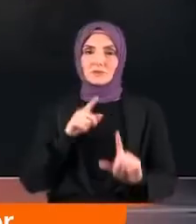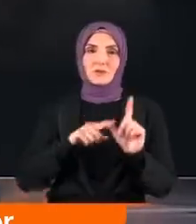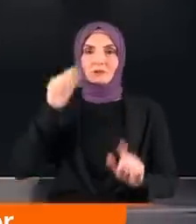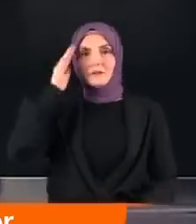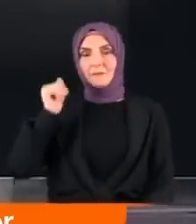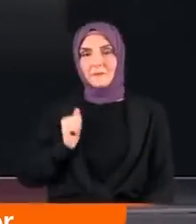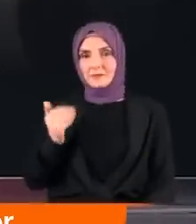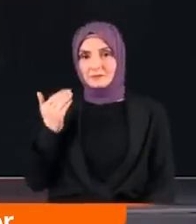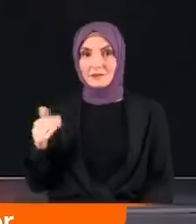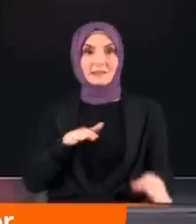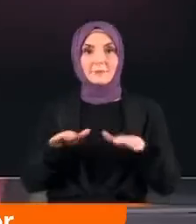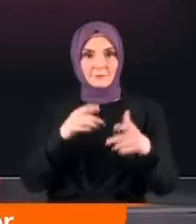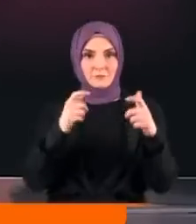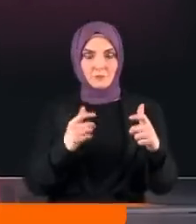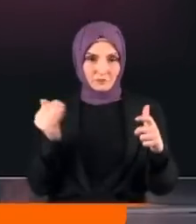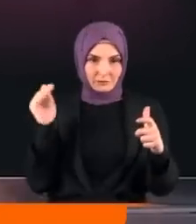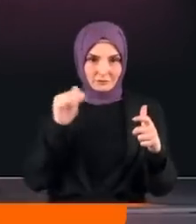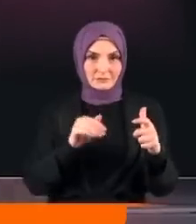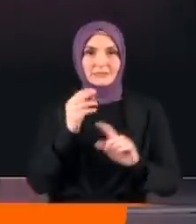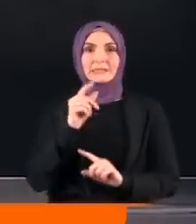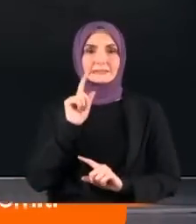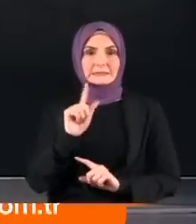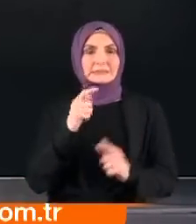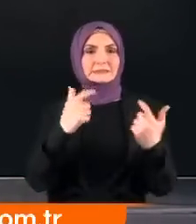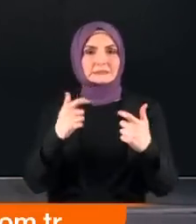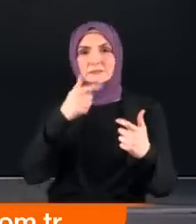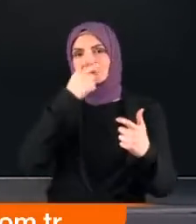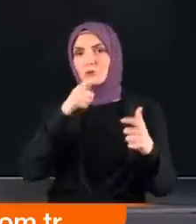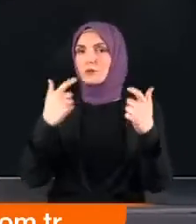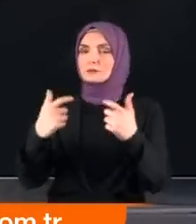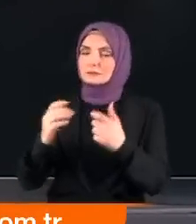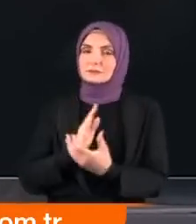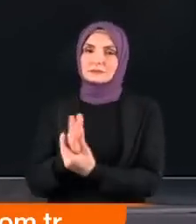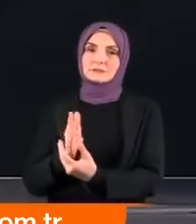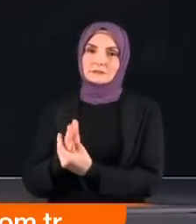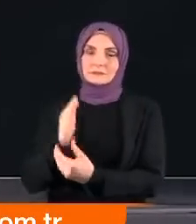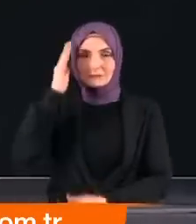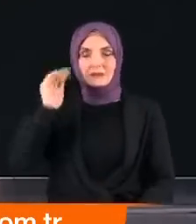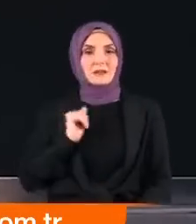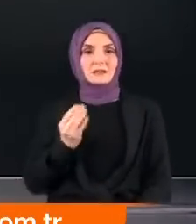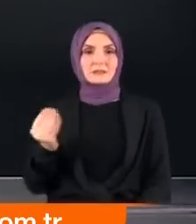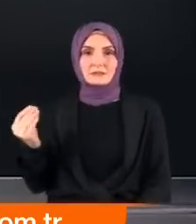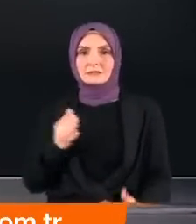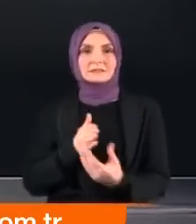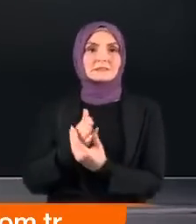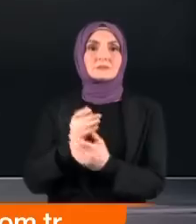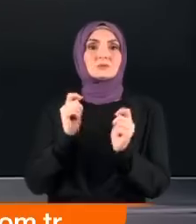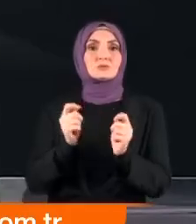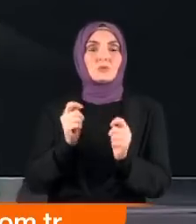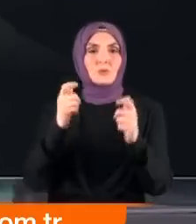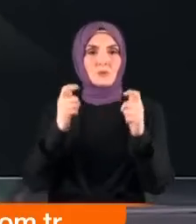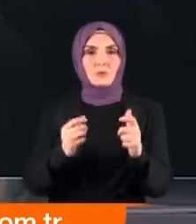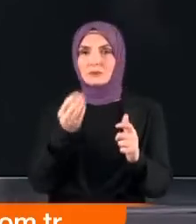Jandarma deprem bölgesinde il il köy köy geziyor. Askerler ulaşılması güç noktalara hem gıda ve hijyen malzemesi gibi